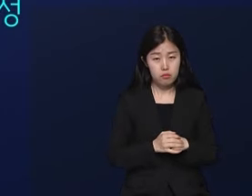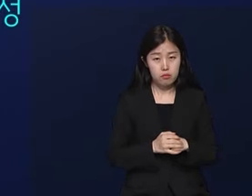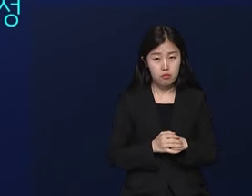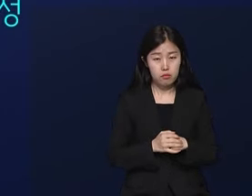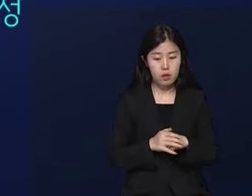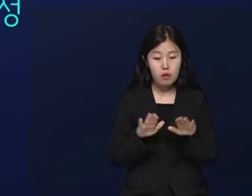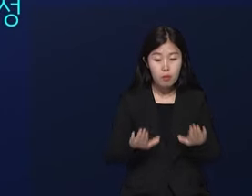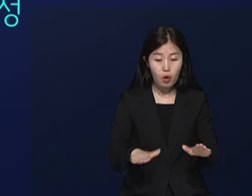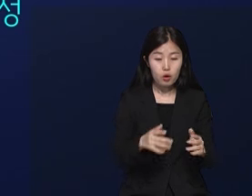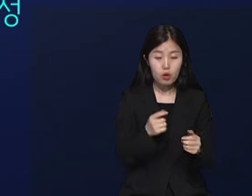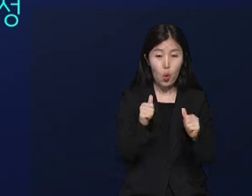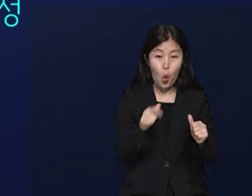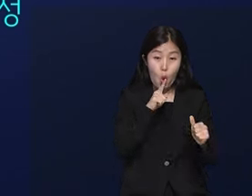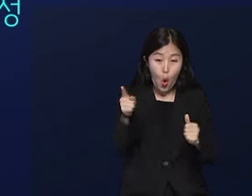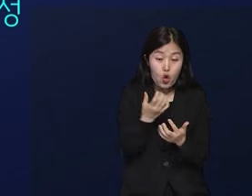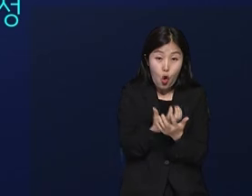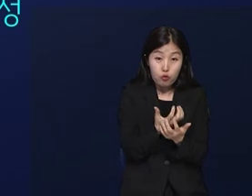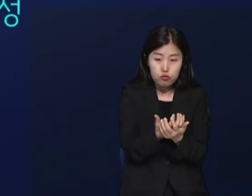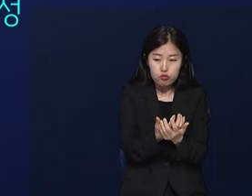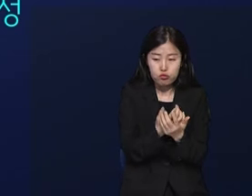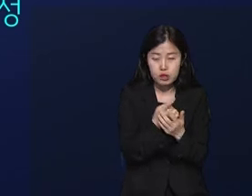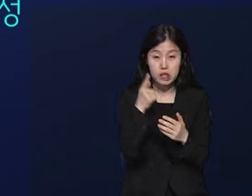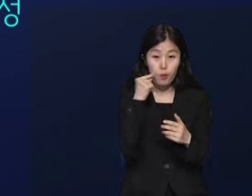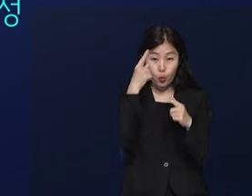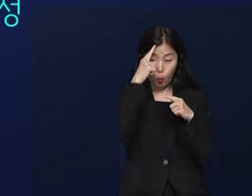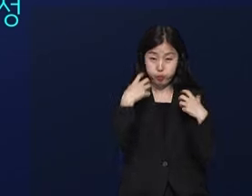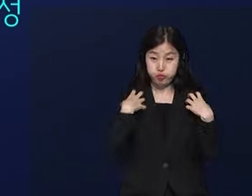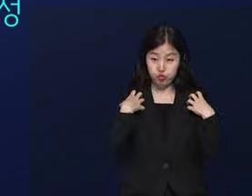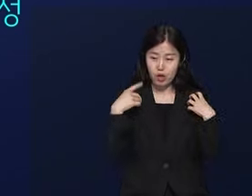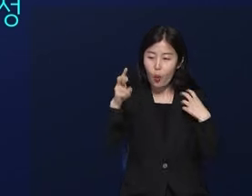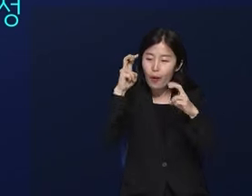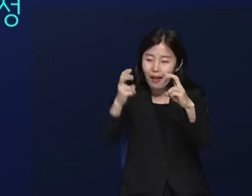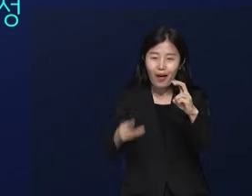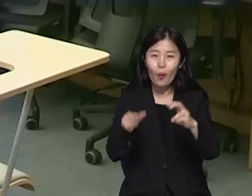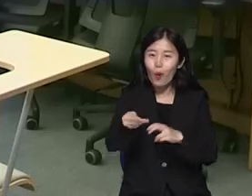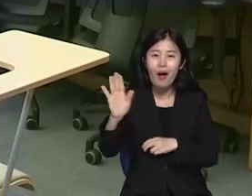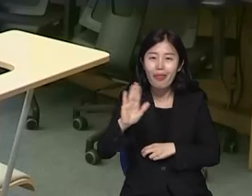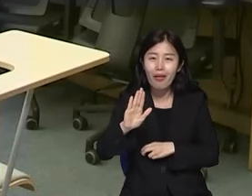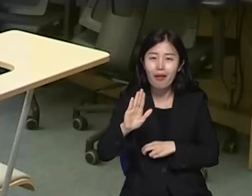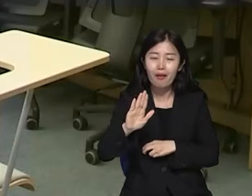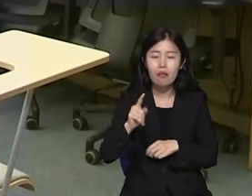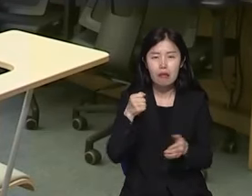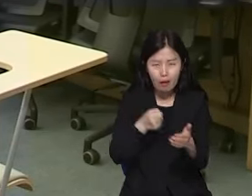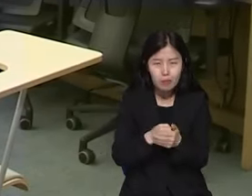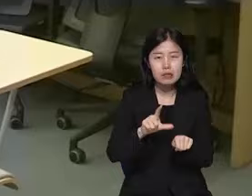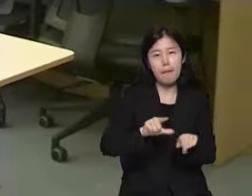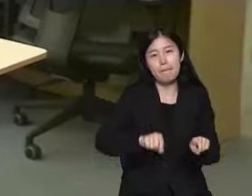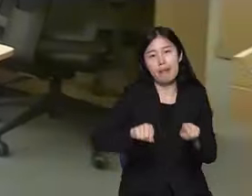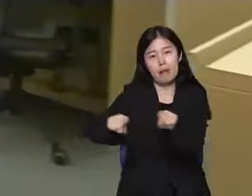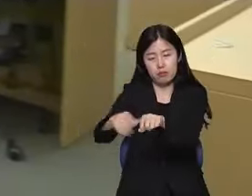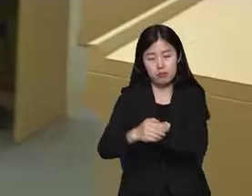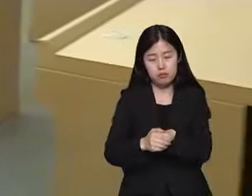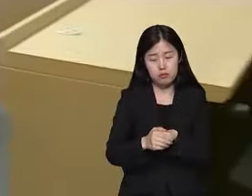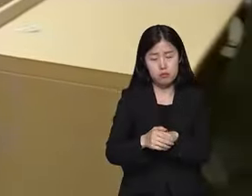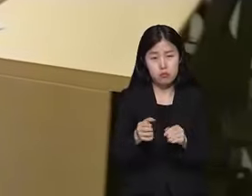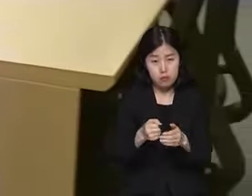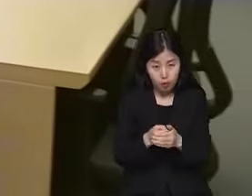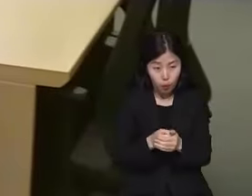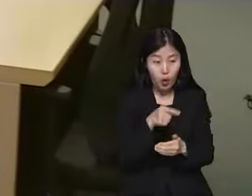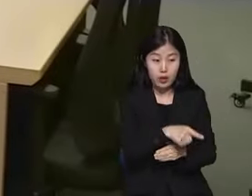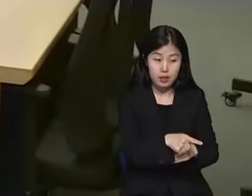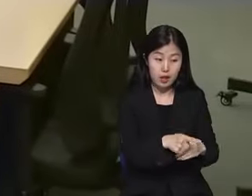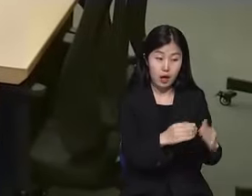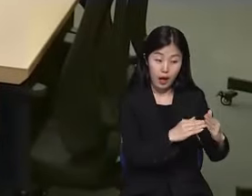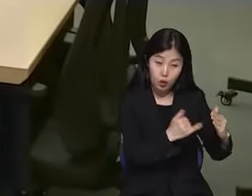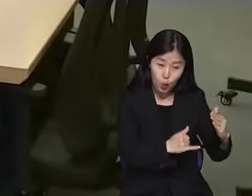전범기업에 전달하지 않은 일본 정부 측의 의도적인 재판 지연 탓입니다. 이 때문에 김 씨의 아들을 제외한 다른